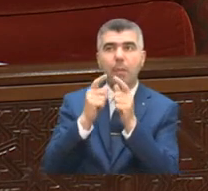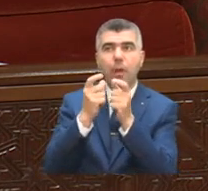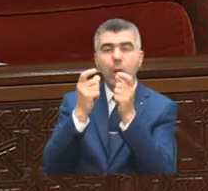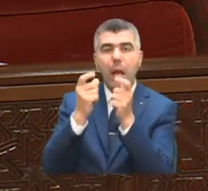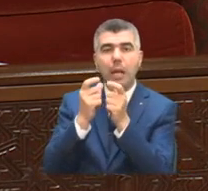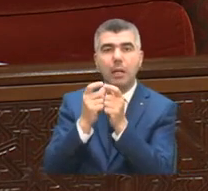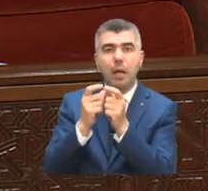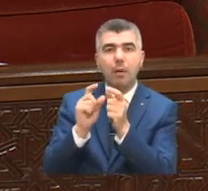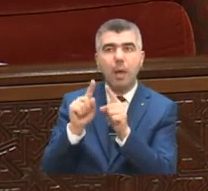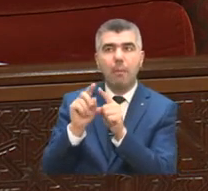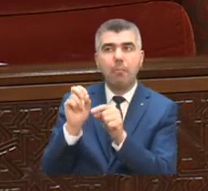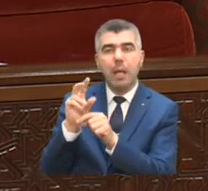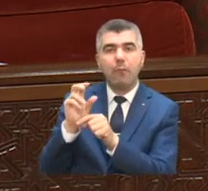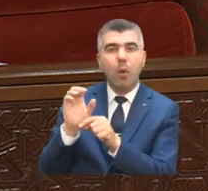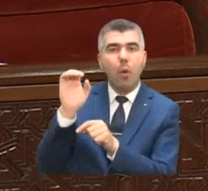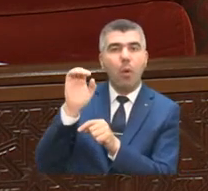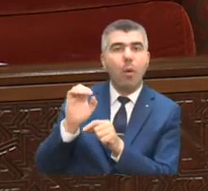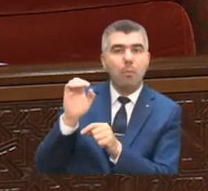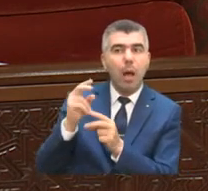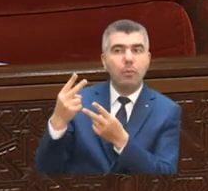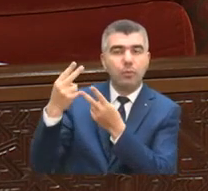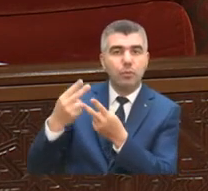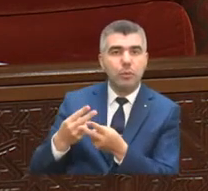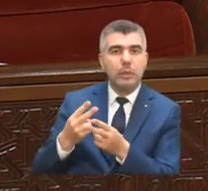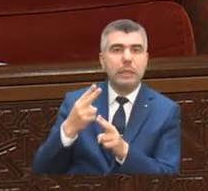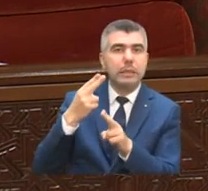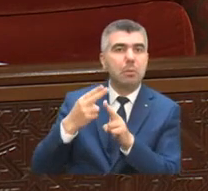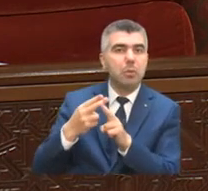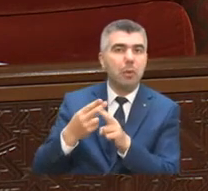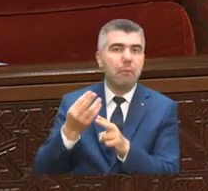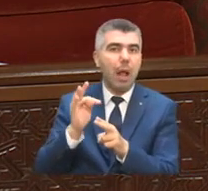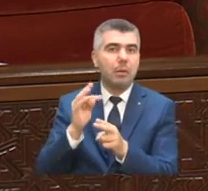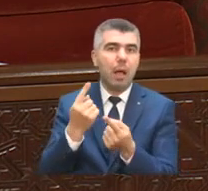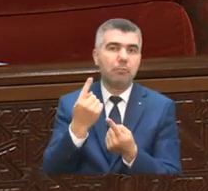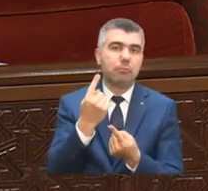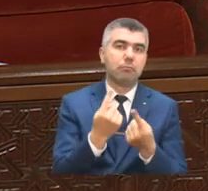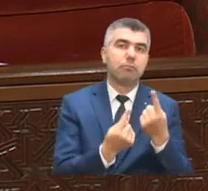الدوليين، هذا اللي يقدر أيضا يخفض من الأثمنة ديال النقل الجوي مستقبلا.